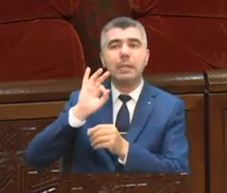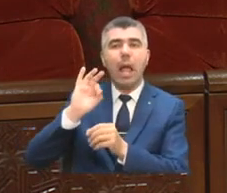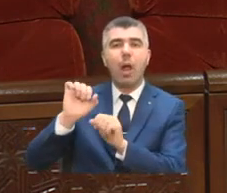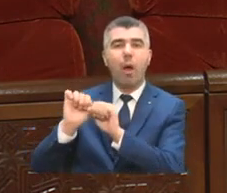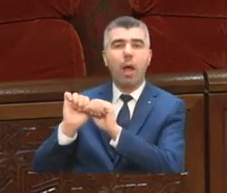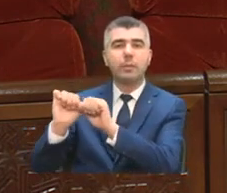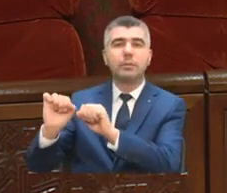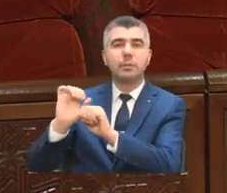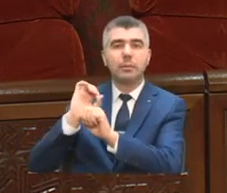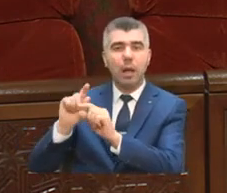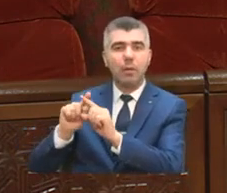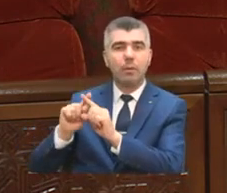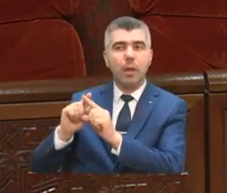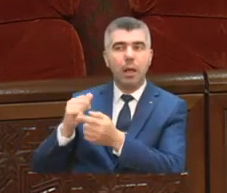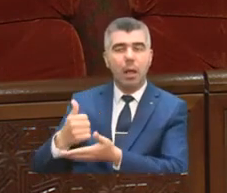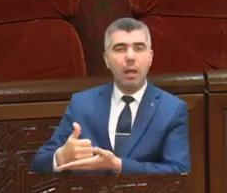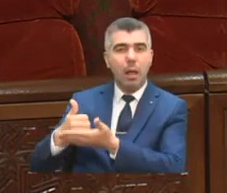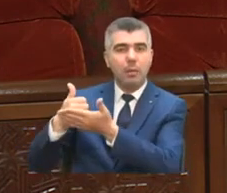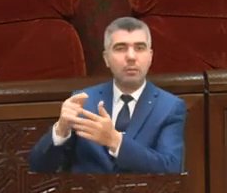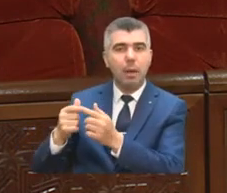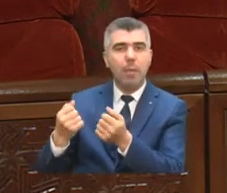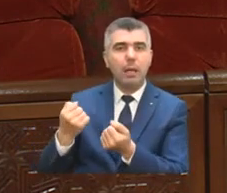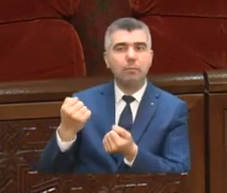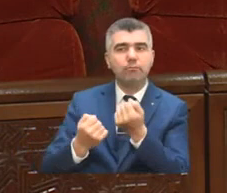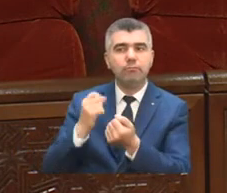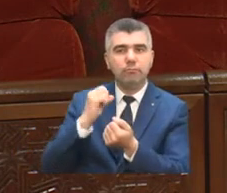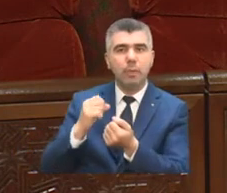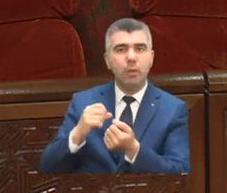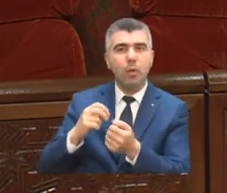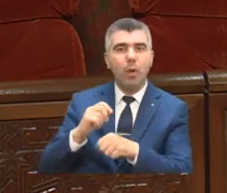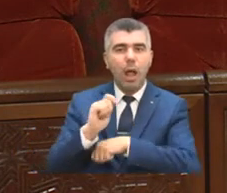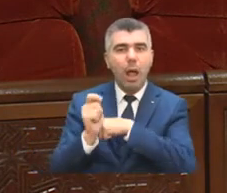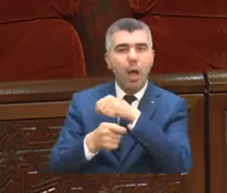متوافق حولها، باش نقدروا نوفروا نقل يستجيب لتطلعات